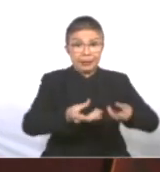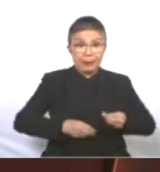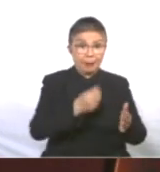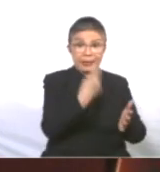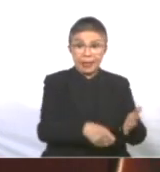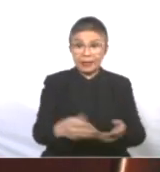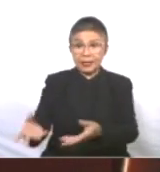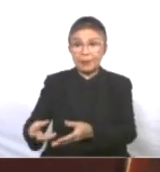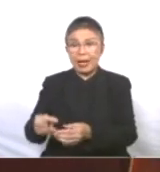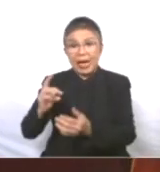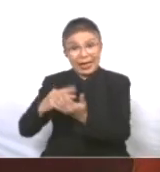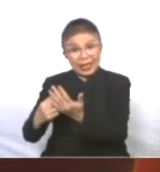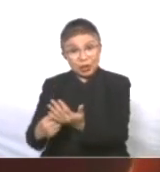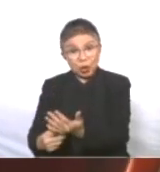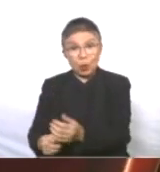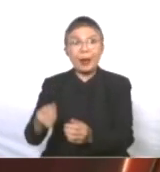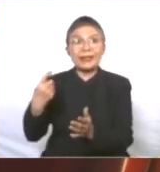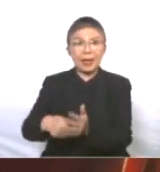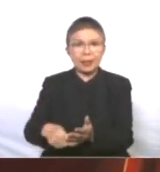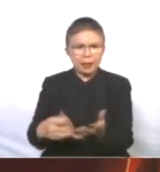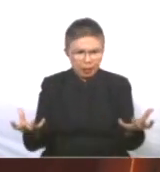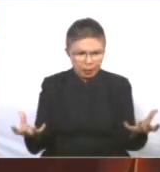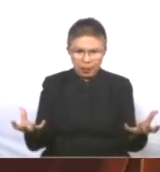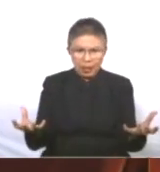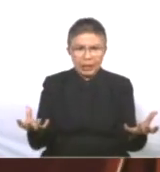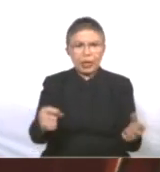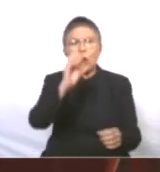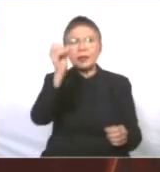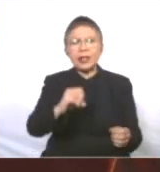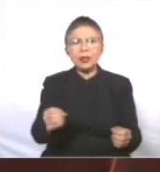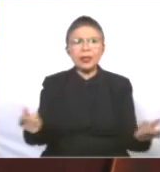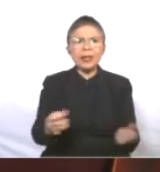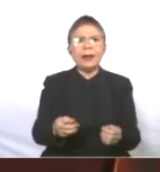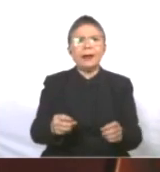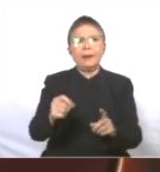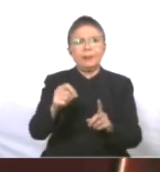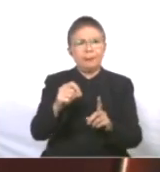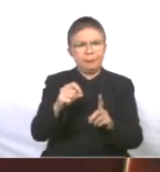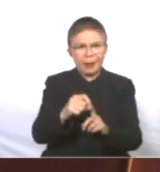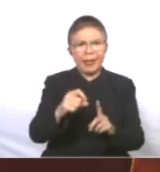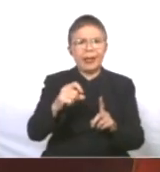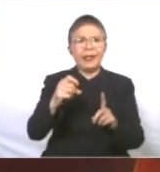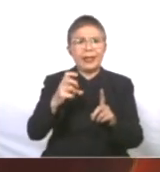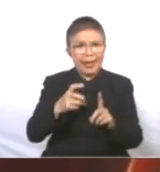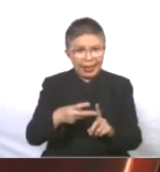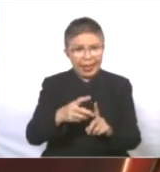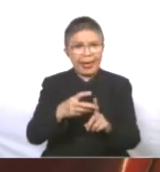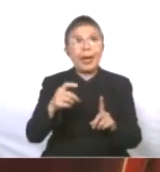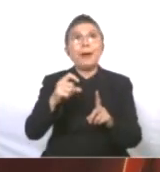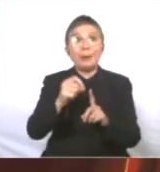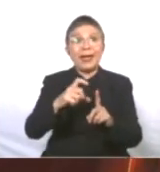pajak dan rasio atau tax ratio pajak. Kan kalau persen kaitannya dengan PDB, apa 23% dari APBN atau apa?